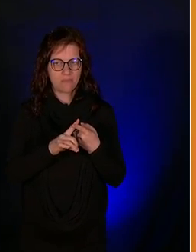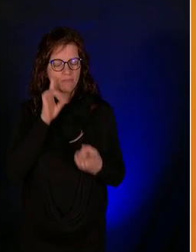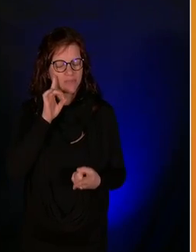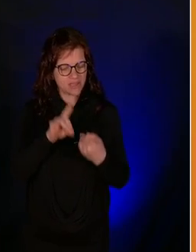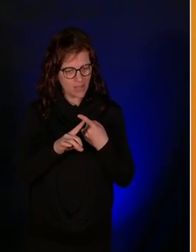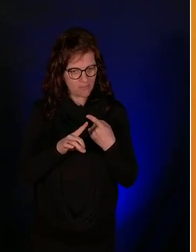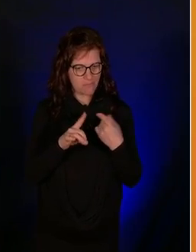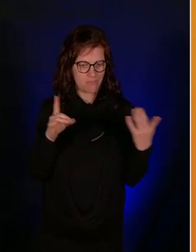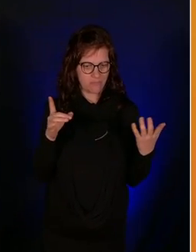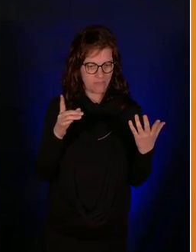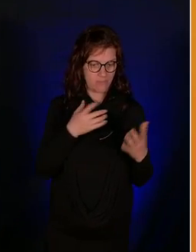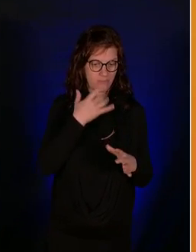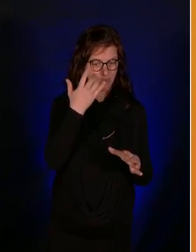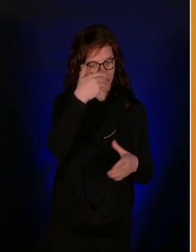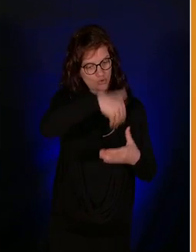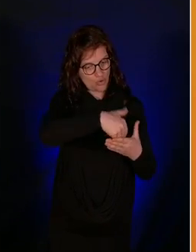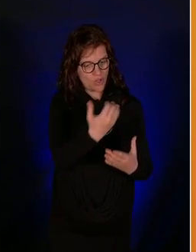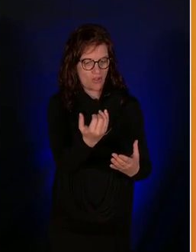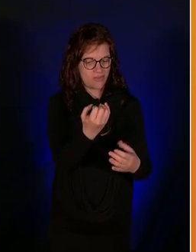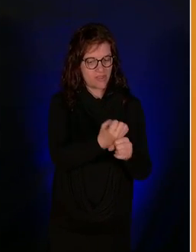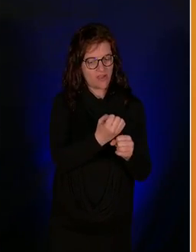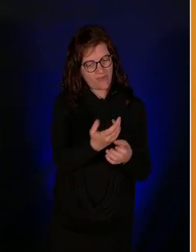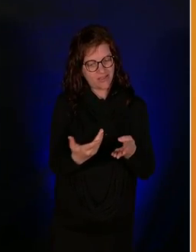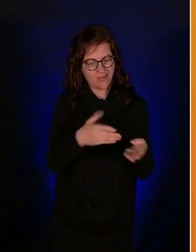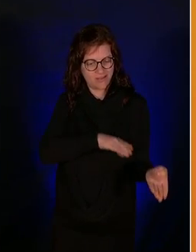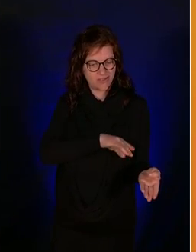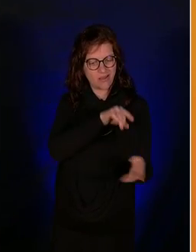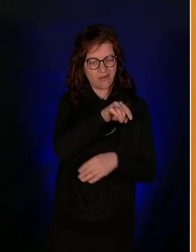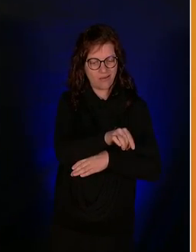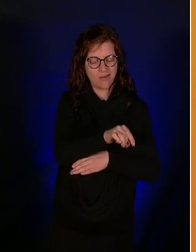sur la question des morts au travail, hein, qui au mieux en général